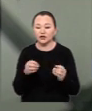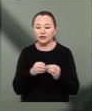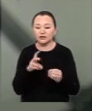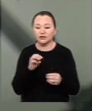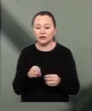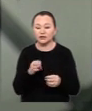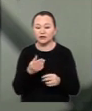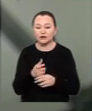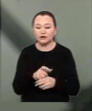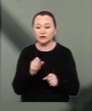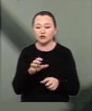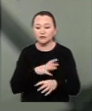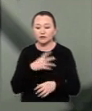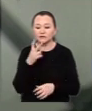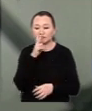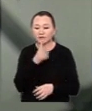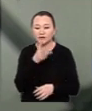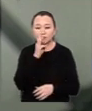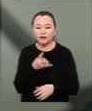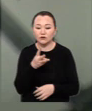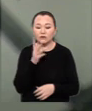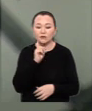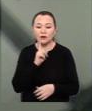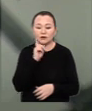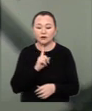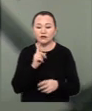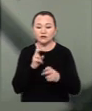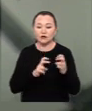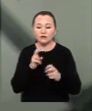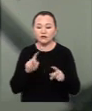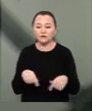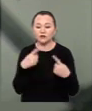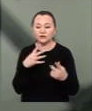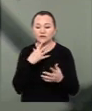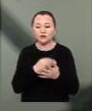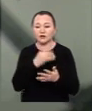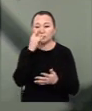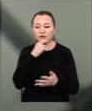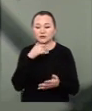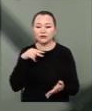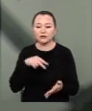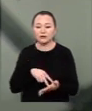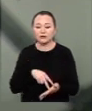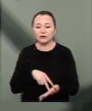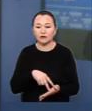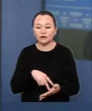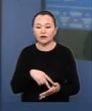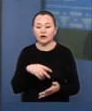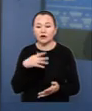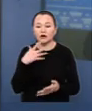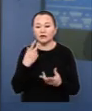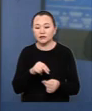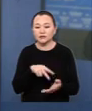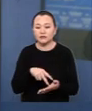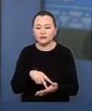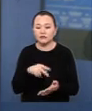это буквально, может, там 2-3 года, пока заводы не встанут, отечественные не встанут на ноги. А где-то